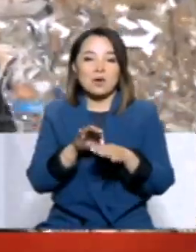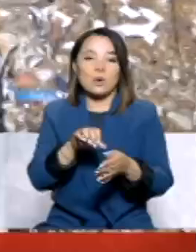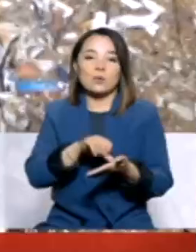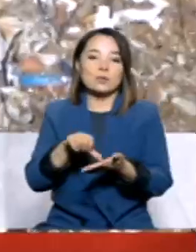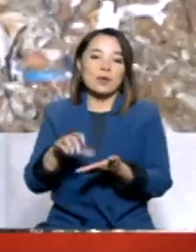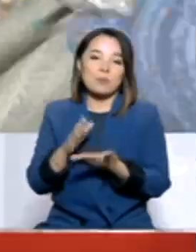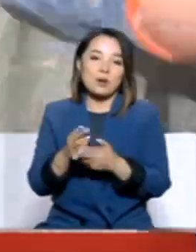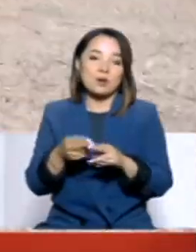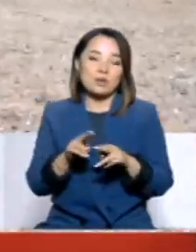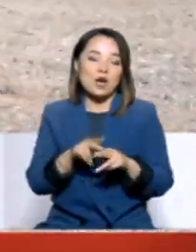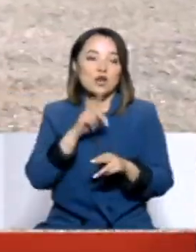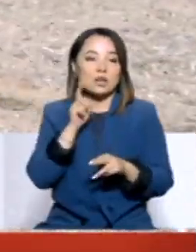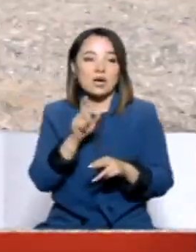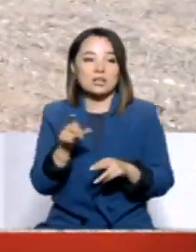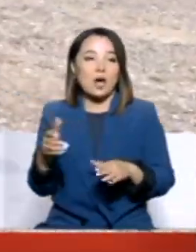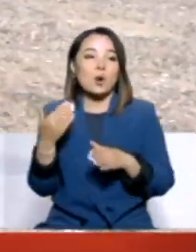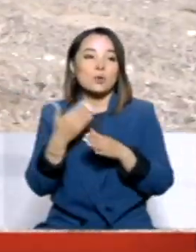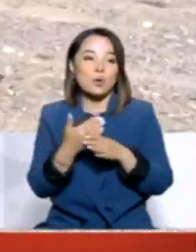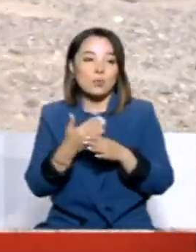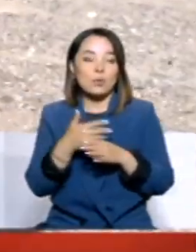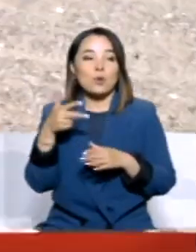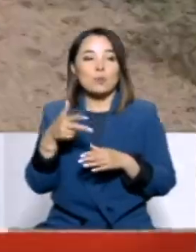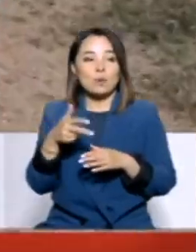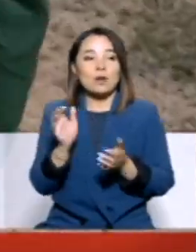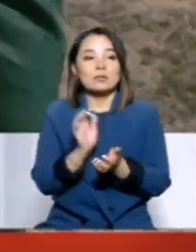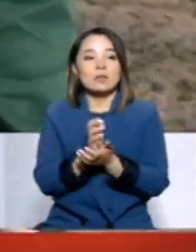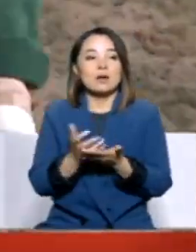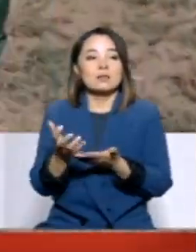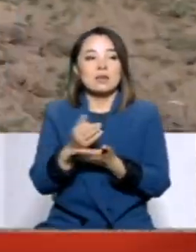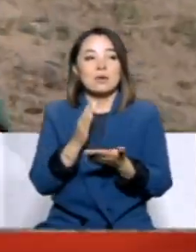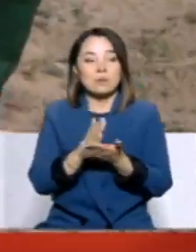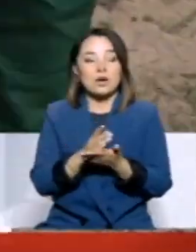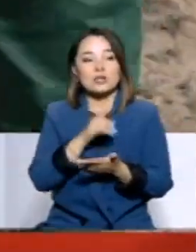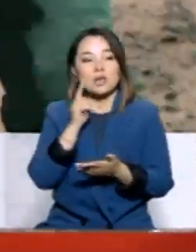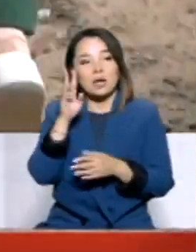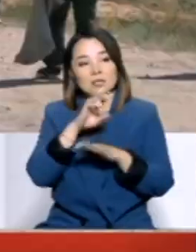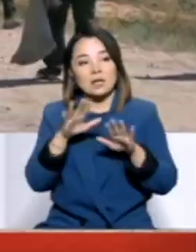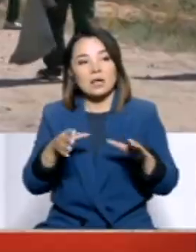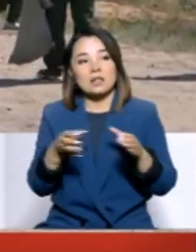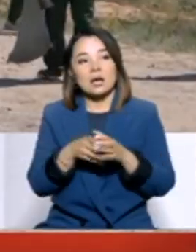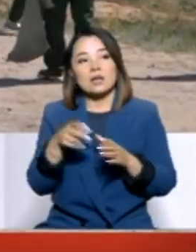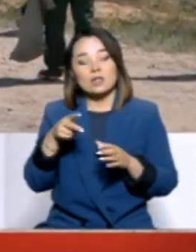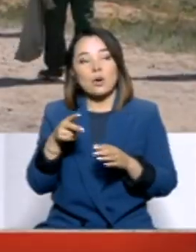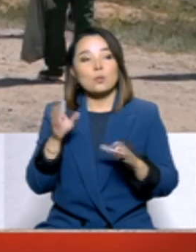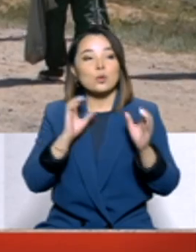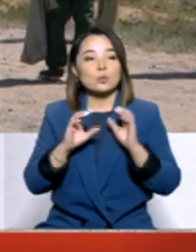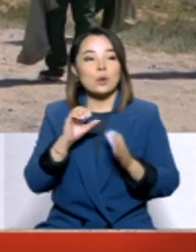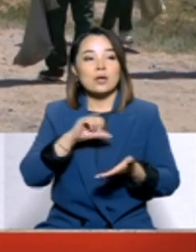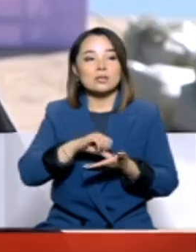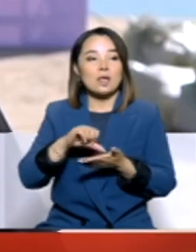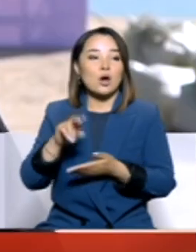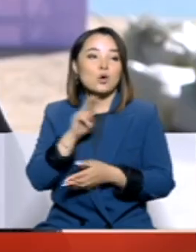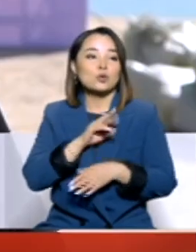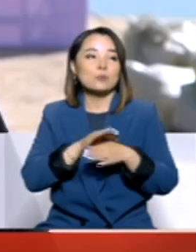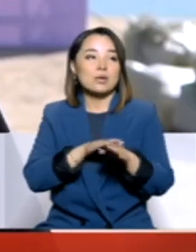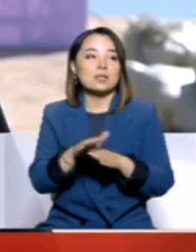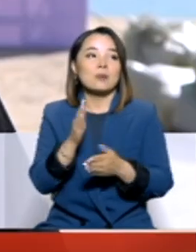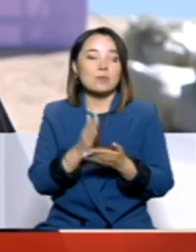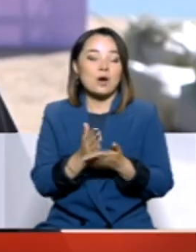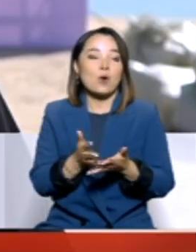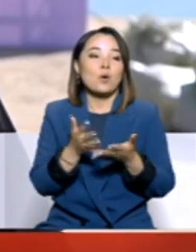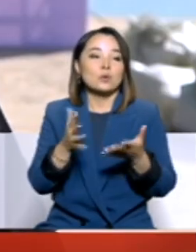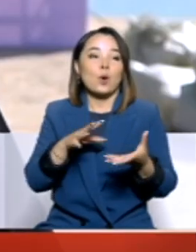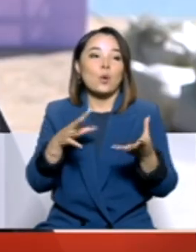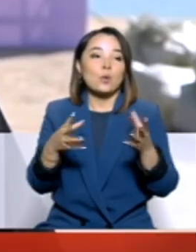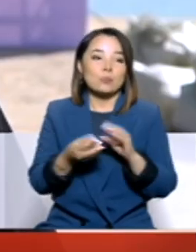Осы уақыт аралығында жастардың көмегімен 3000 тонна қоқыс шығарылды. Жасыл ел жасағының өзінде 2000 студент жұмыс істеуде. Кім ең көп